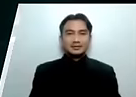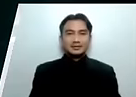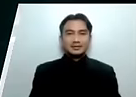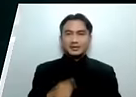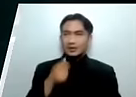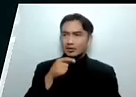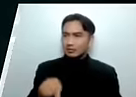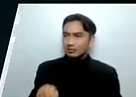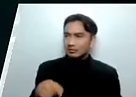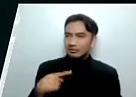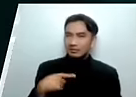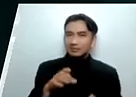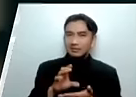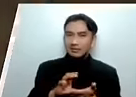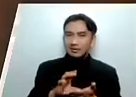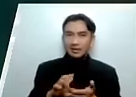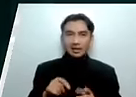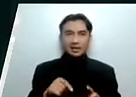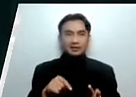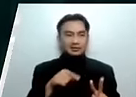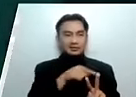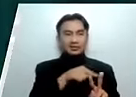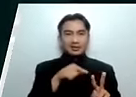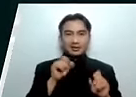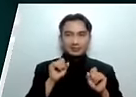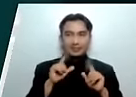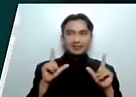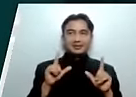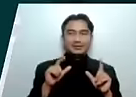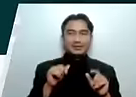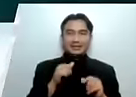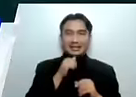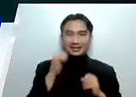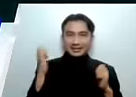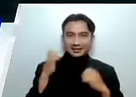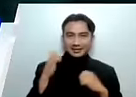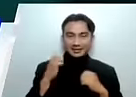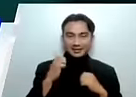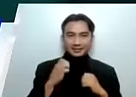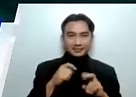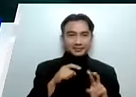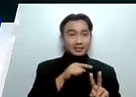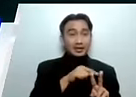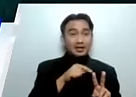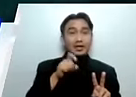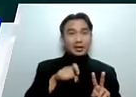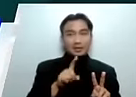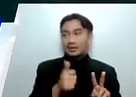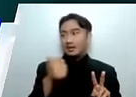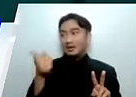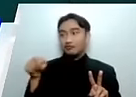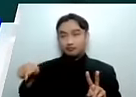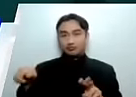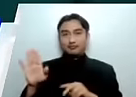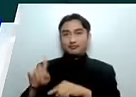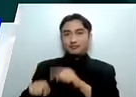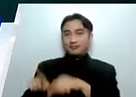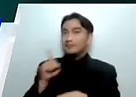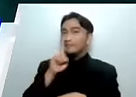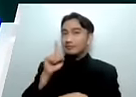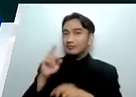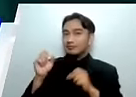Edi sila ang nusurpresa. Dapat kasi ang kaibigan nilang si April ang susurpresahin. Kaya take